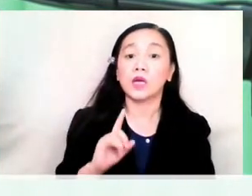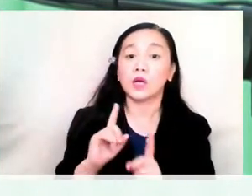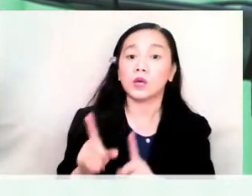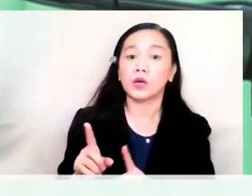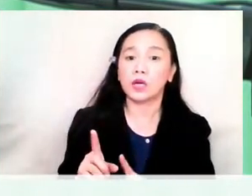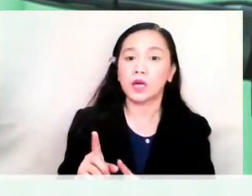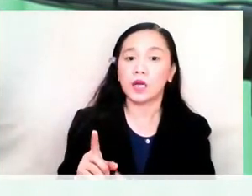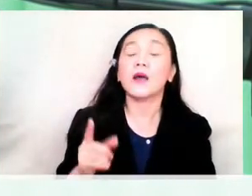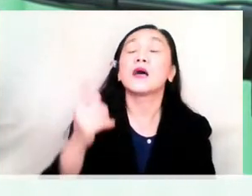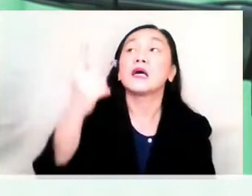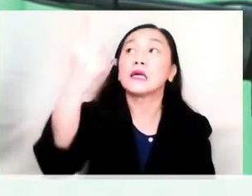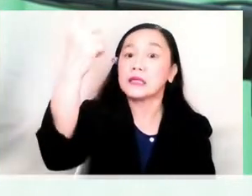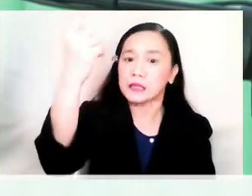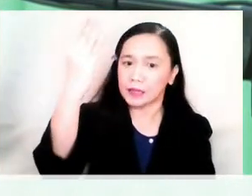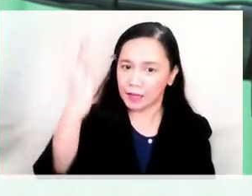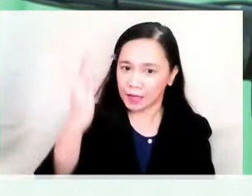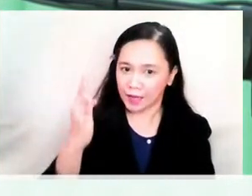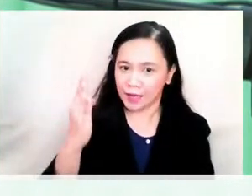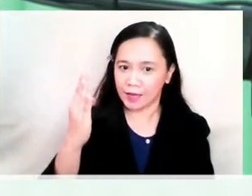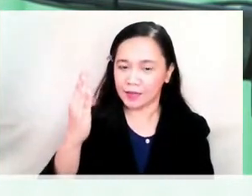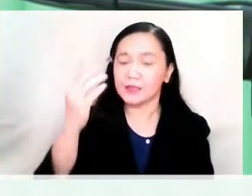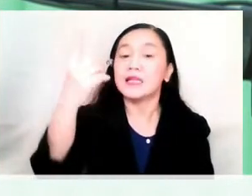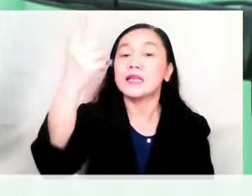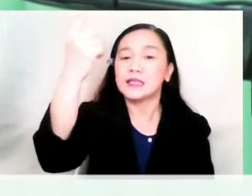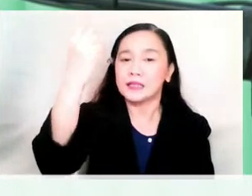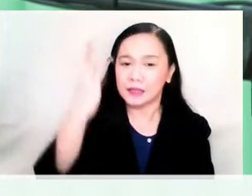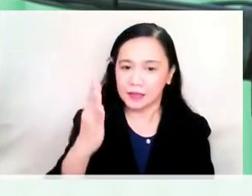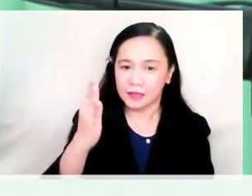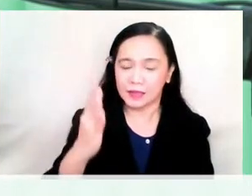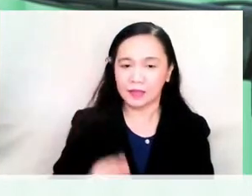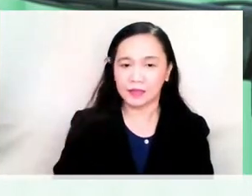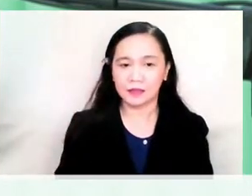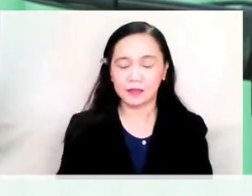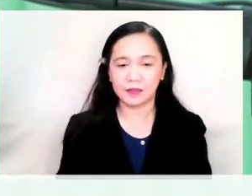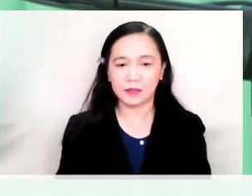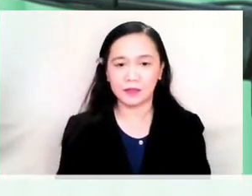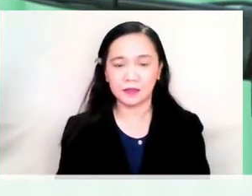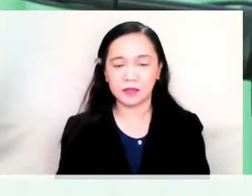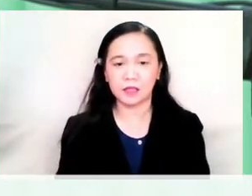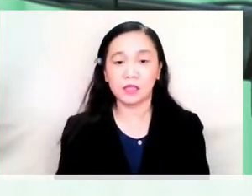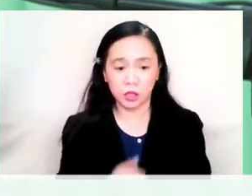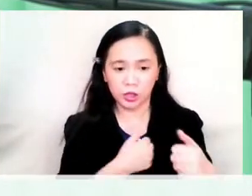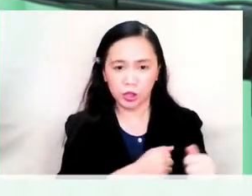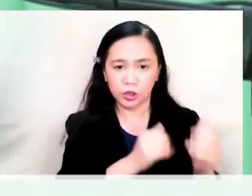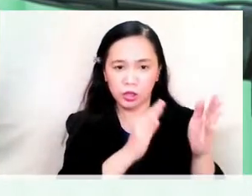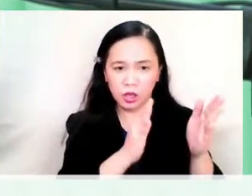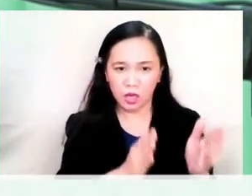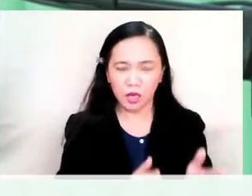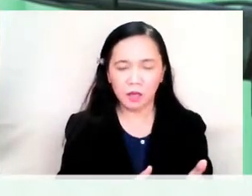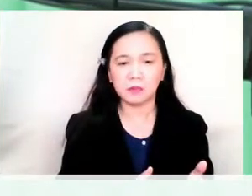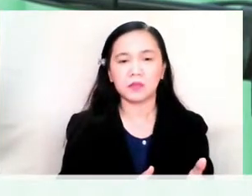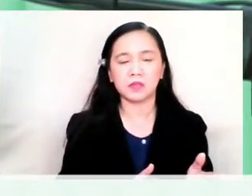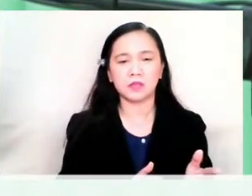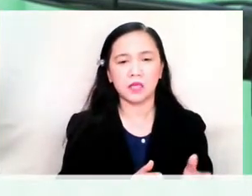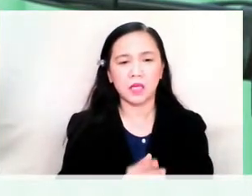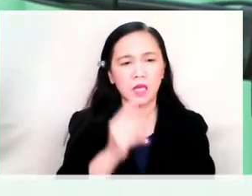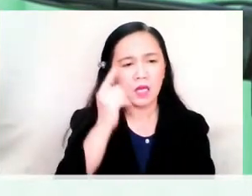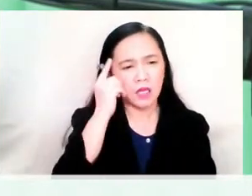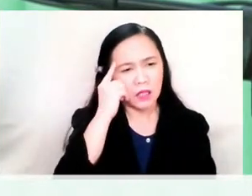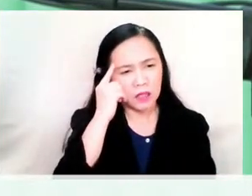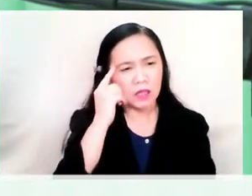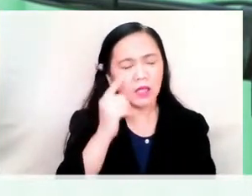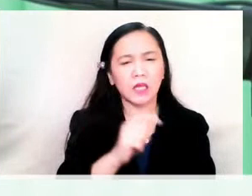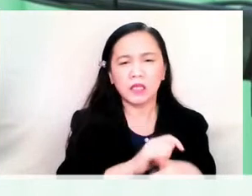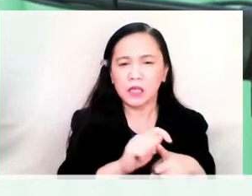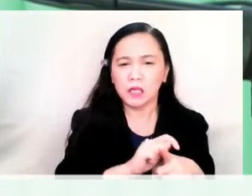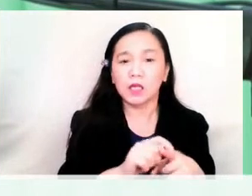Diyos." Ang turing ng mga alagad kay Jesus ay guro lang. Iyan